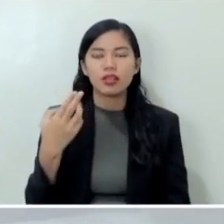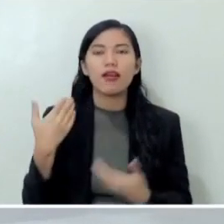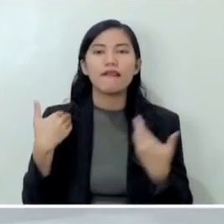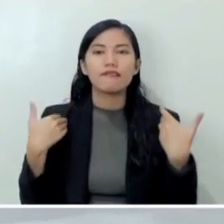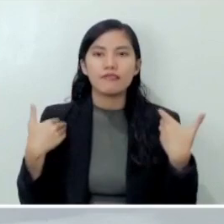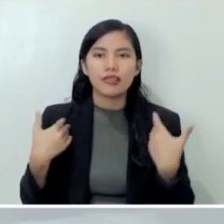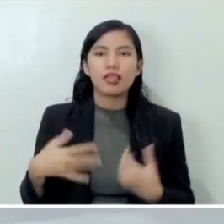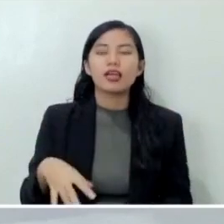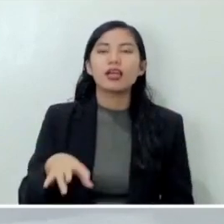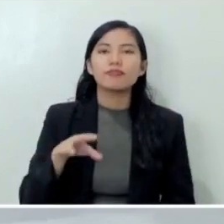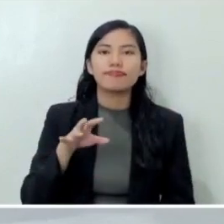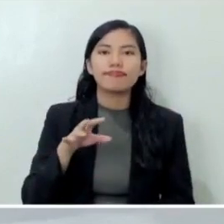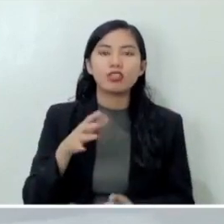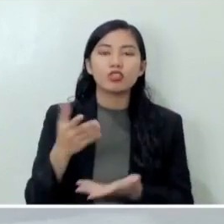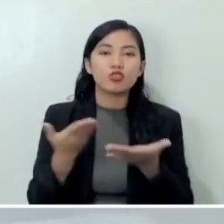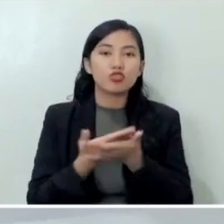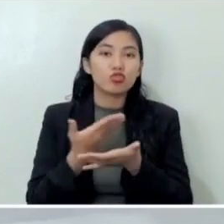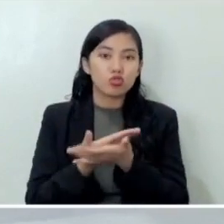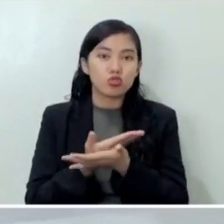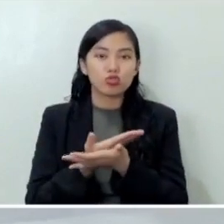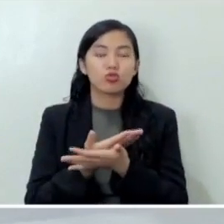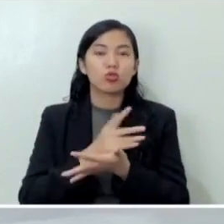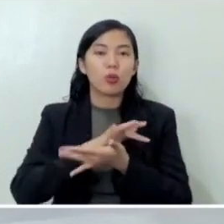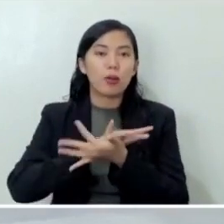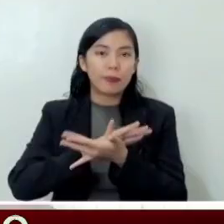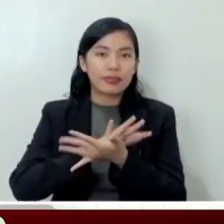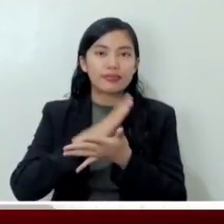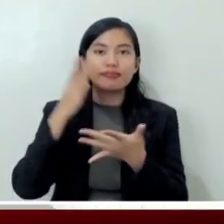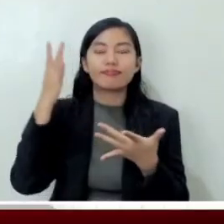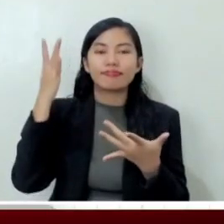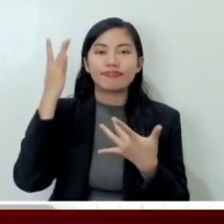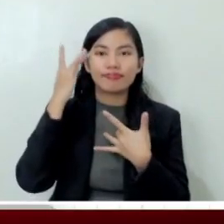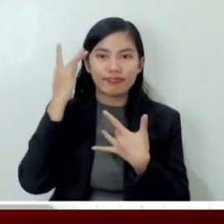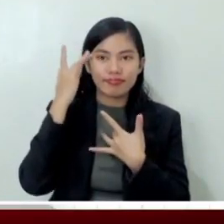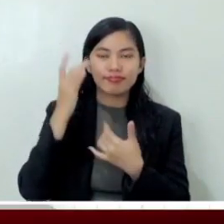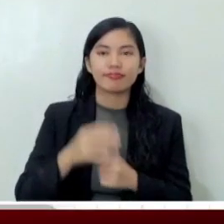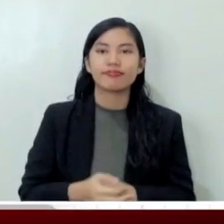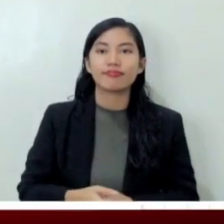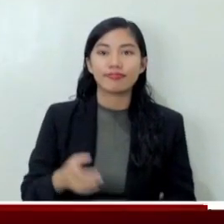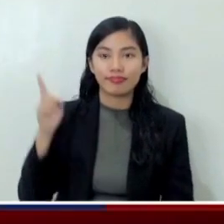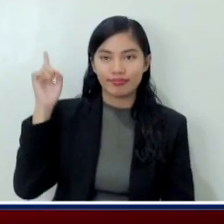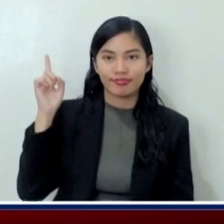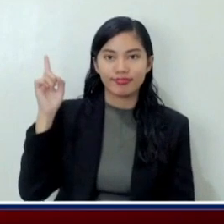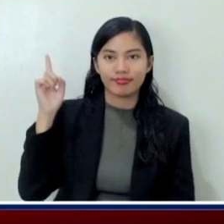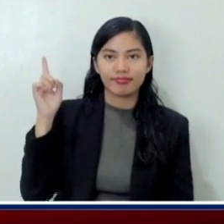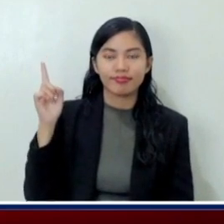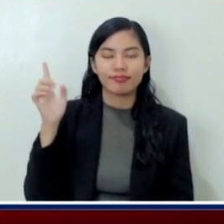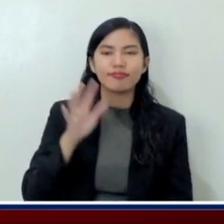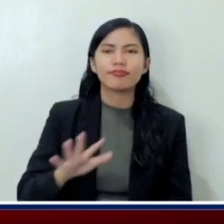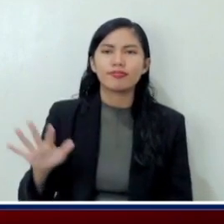3,788 na bagong kaso ng COVID-19 ngayong araw. Dahil dito, umabot na sa mahigit